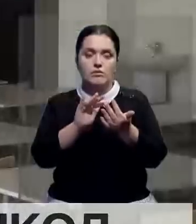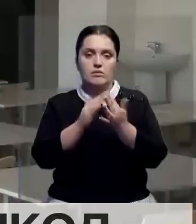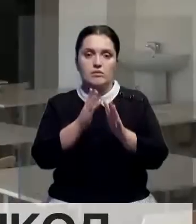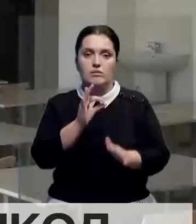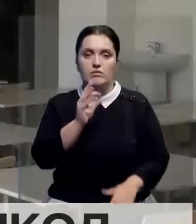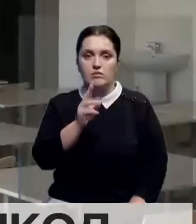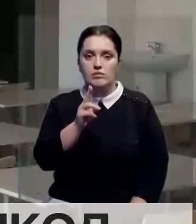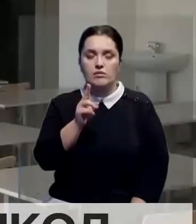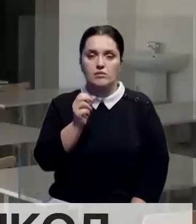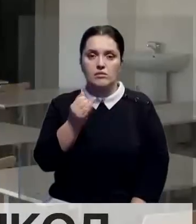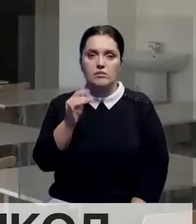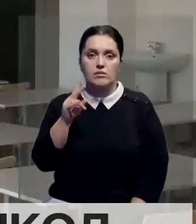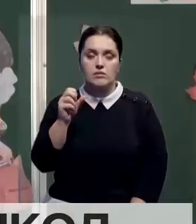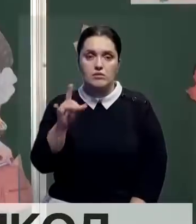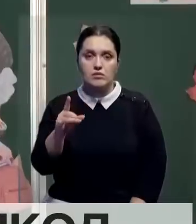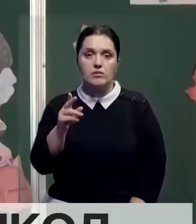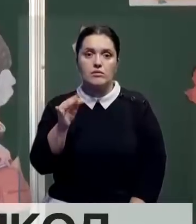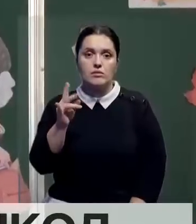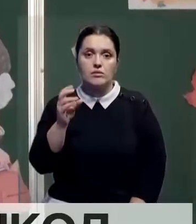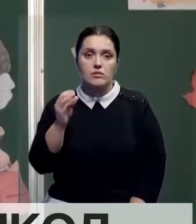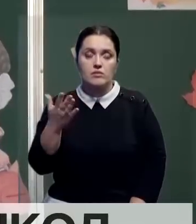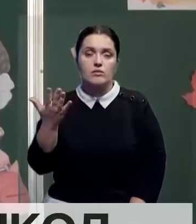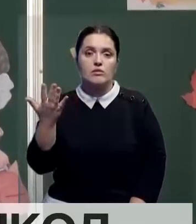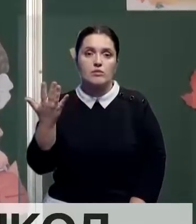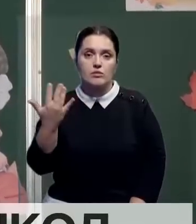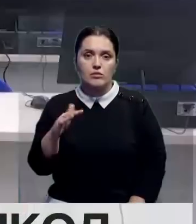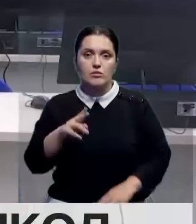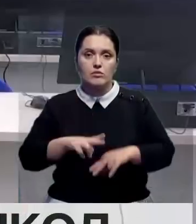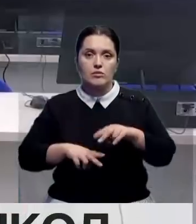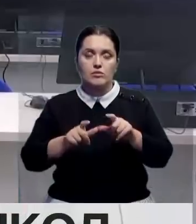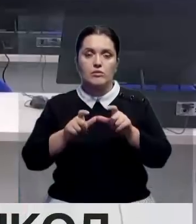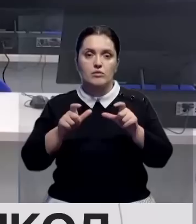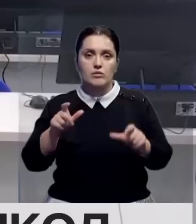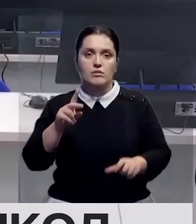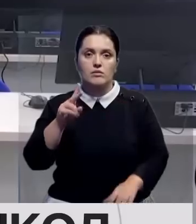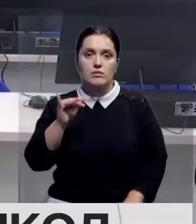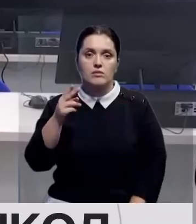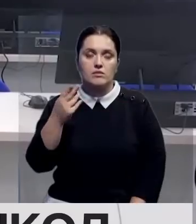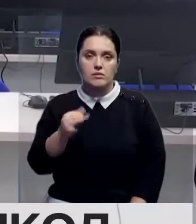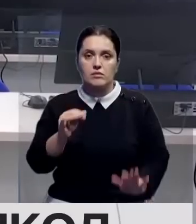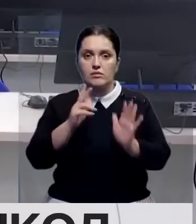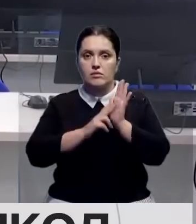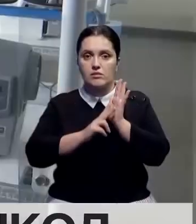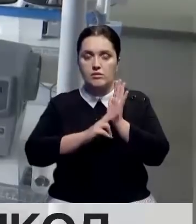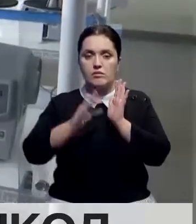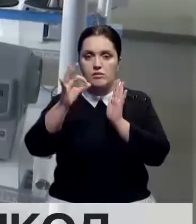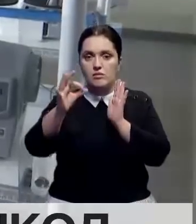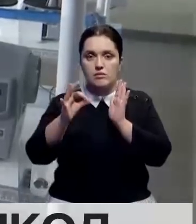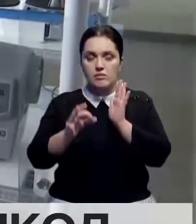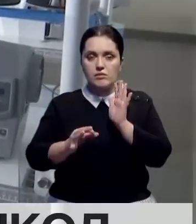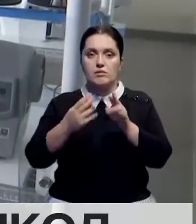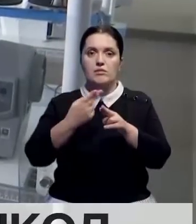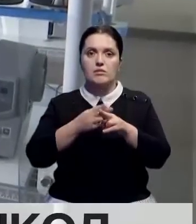и Нургисат-Лендиев. В Кунаеве уже с городским размахом построили школу-лицей. Причем 80% учащихся, в